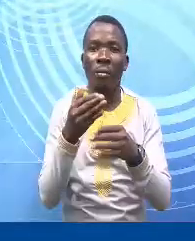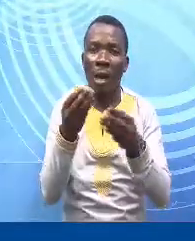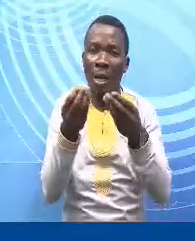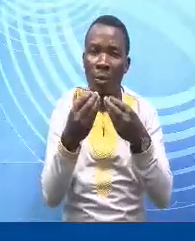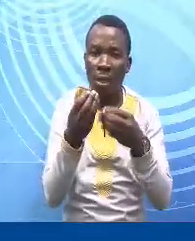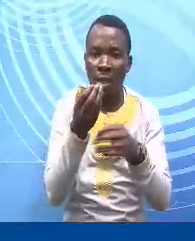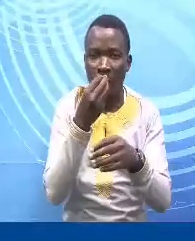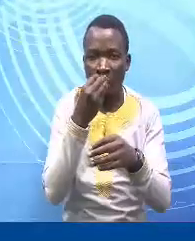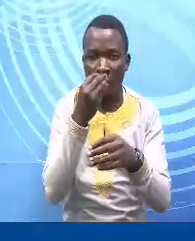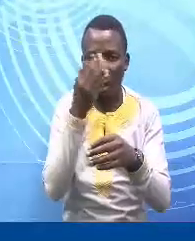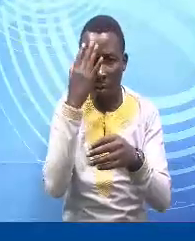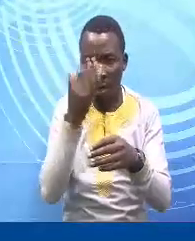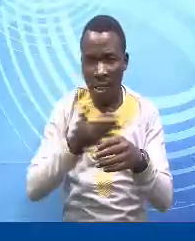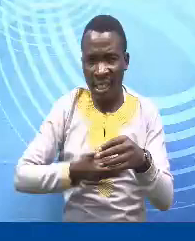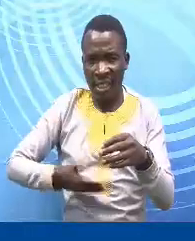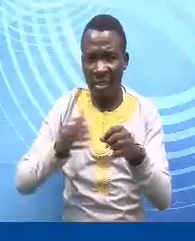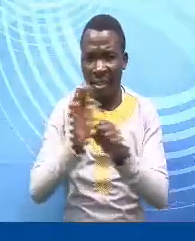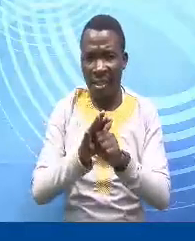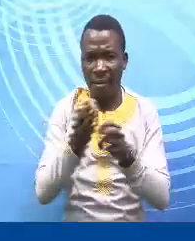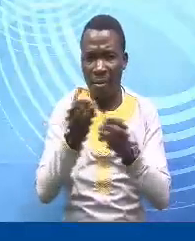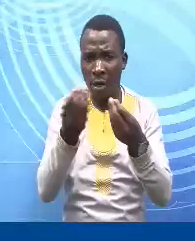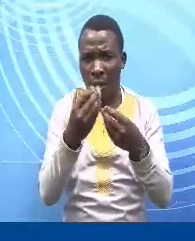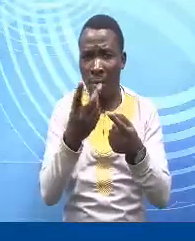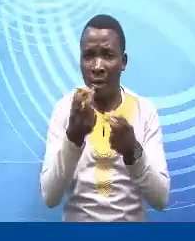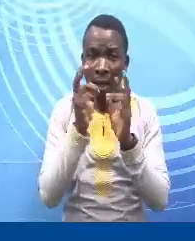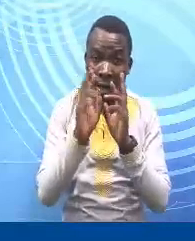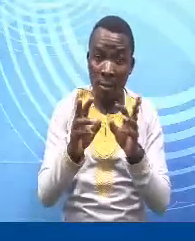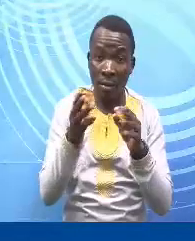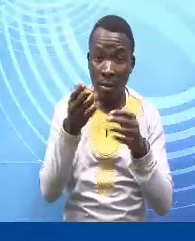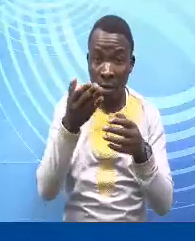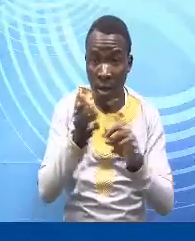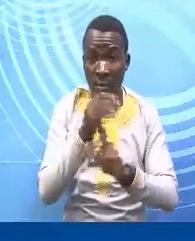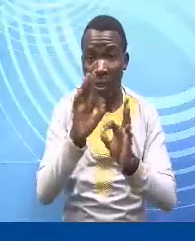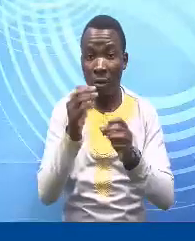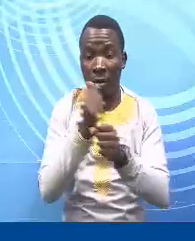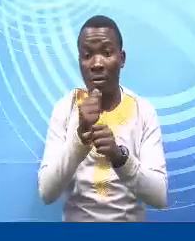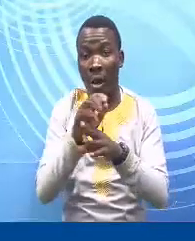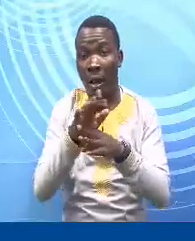inzara iratwishe mukaduhereza n'amafaranga akareba icyo nakora nacuruza